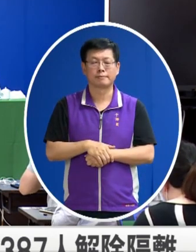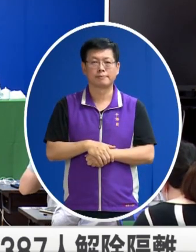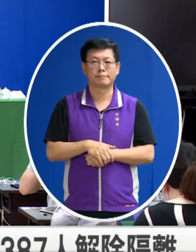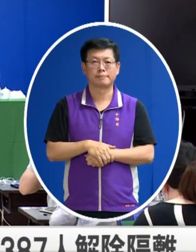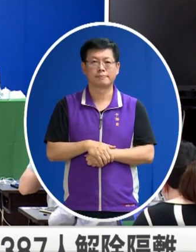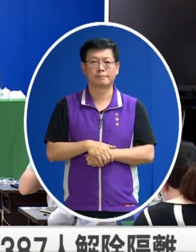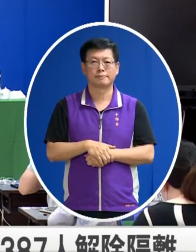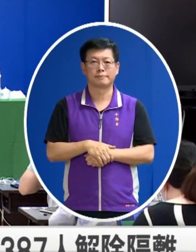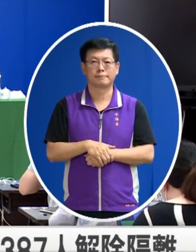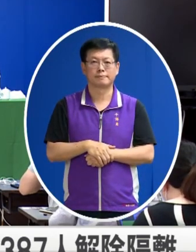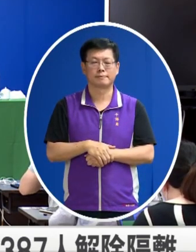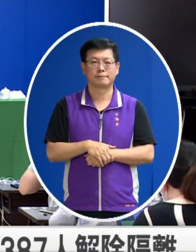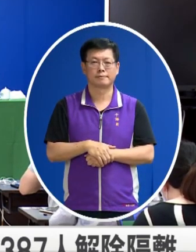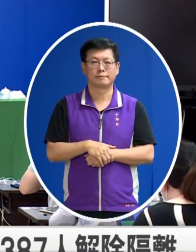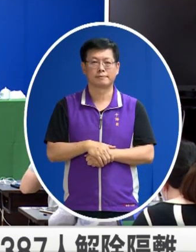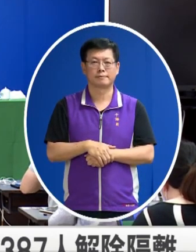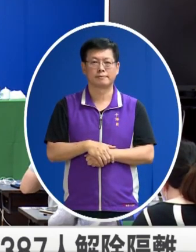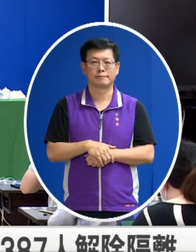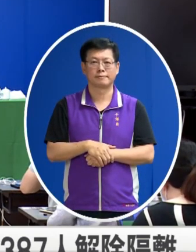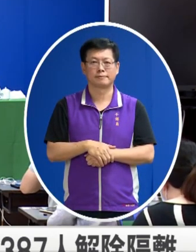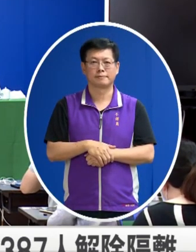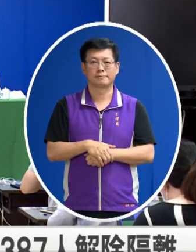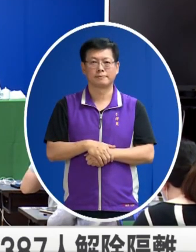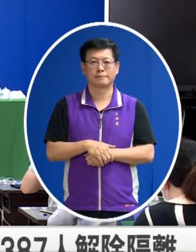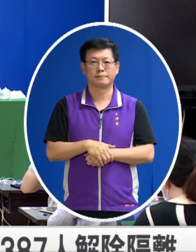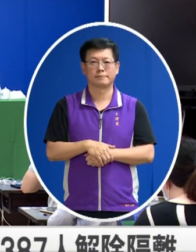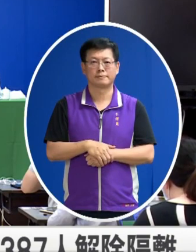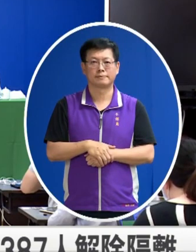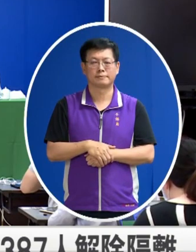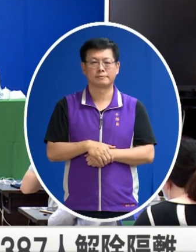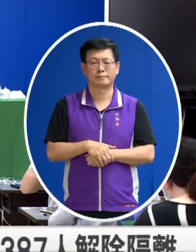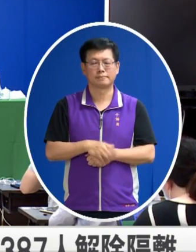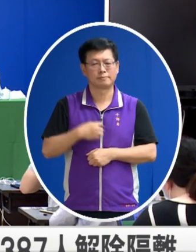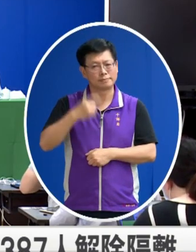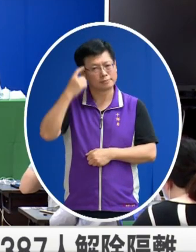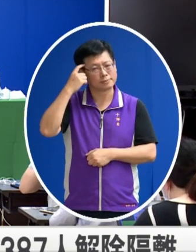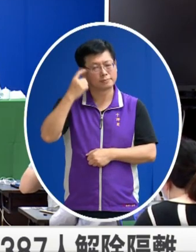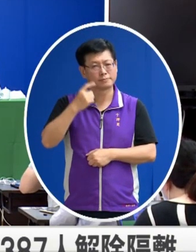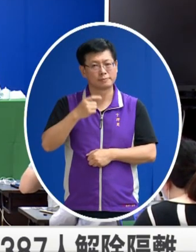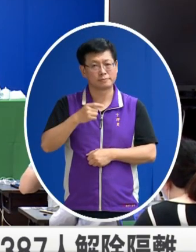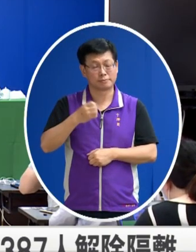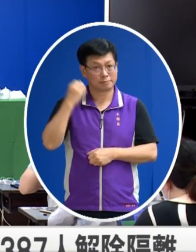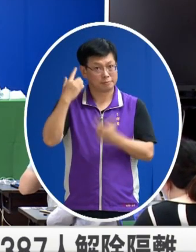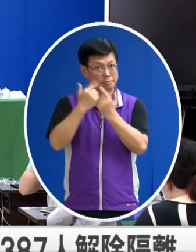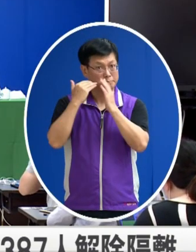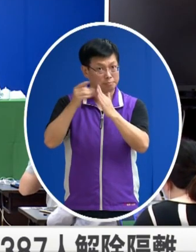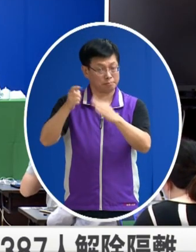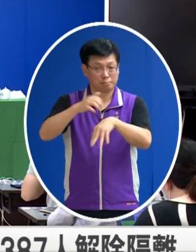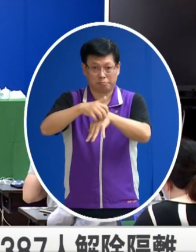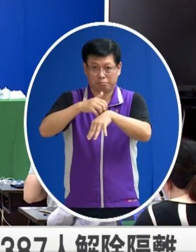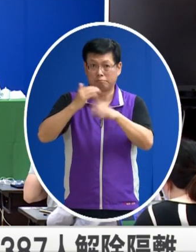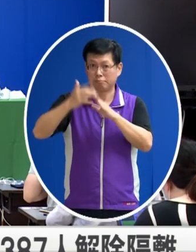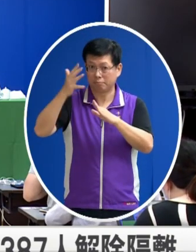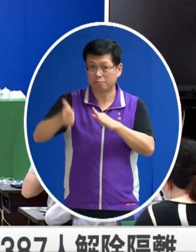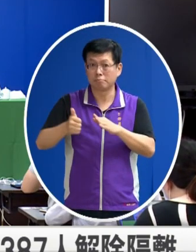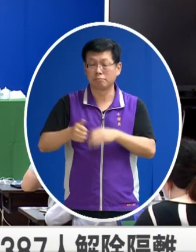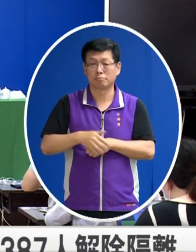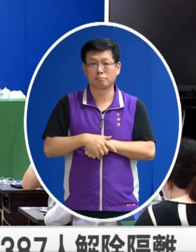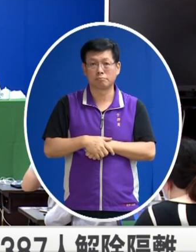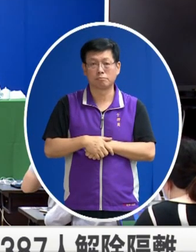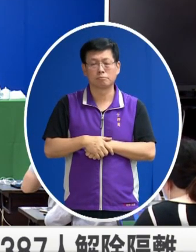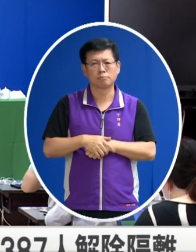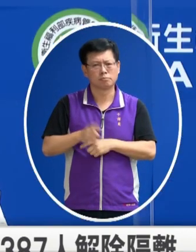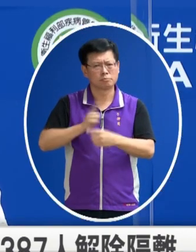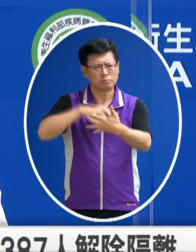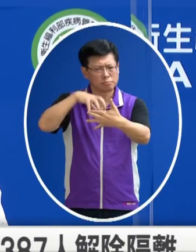我想， 新北市侯市长讲，这我想是在